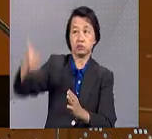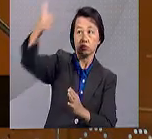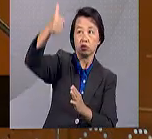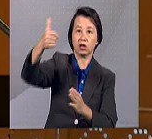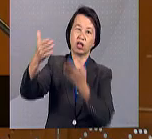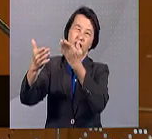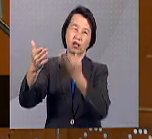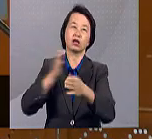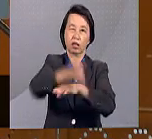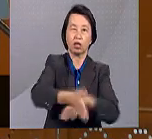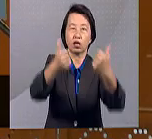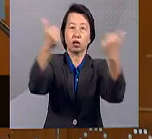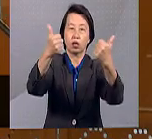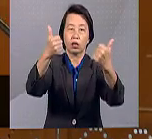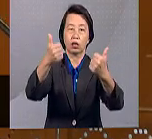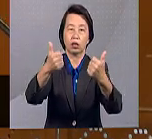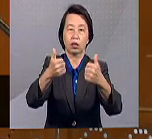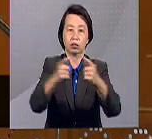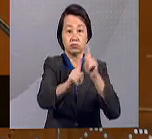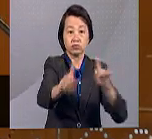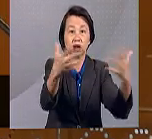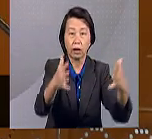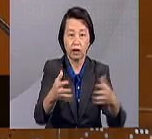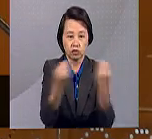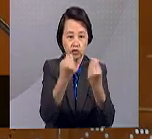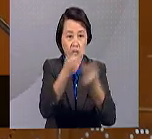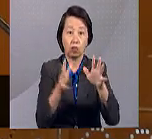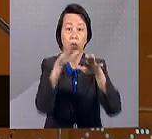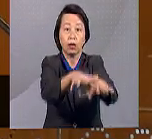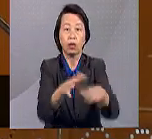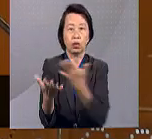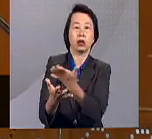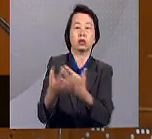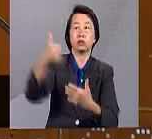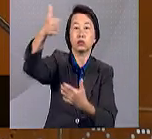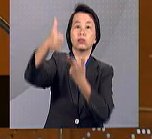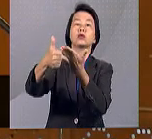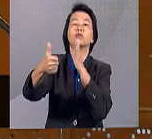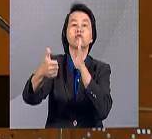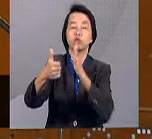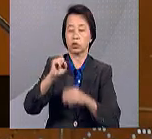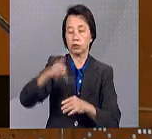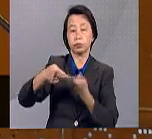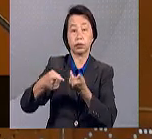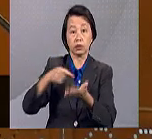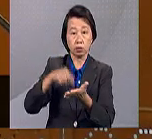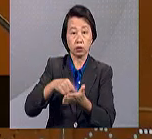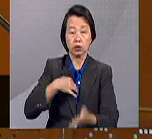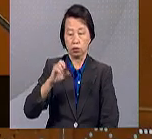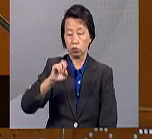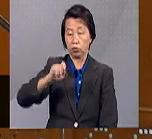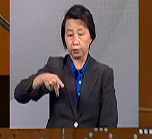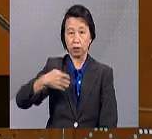melanggar SOP perayaan seperti penjarakan sosial, jumlah orang semasa menziarah dan sebagainya. Jadi adakah SOP ini, soalan saya, SOP